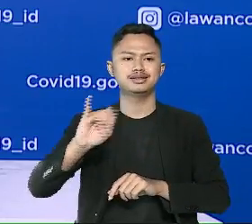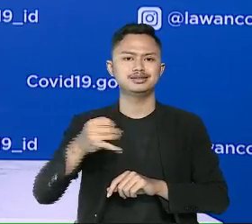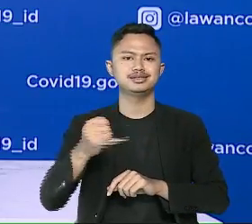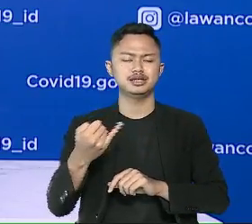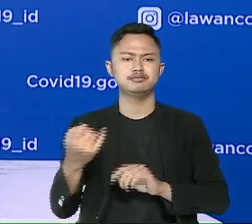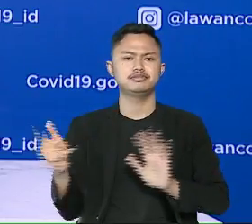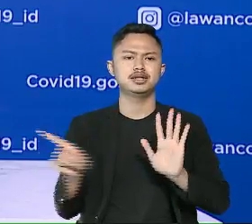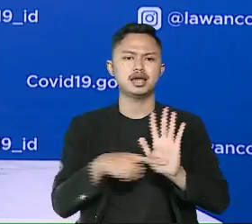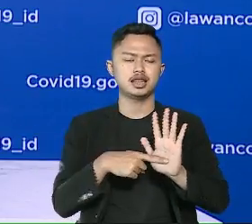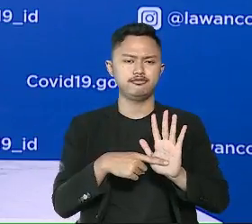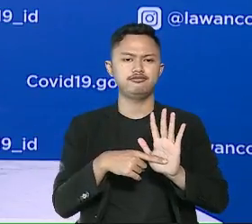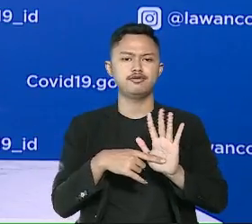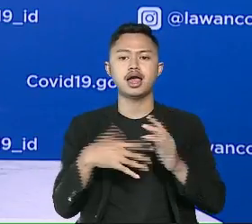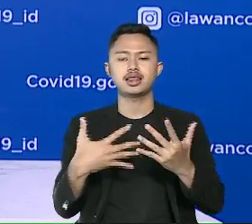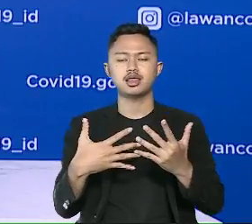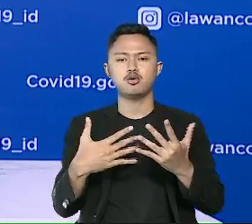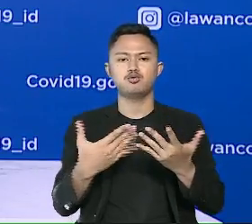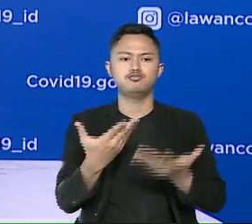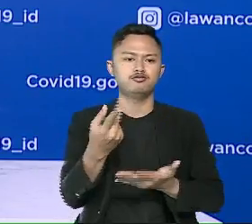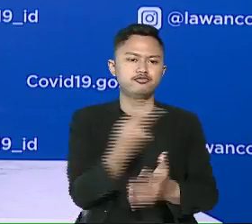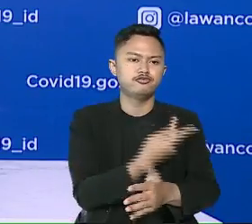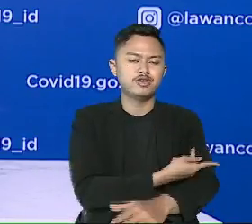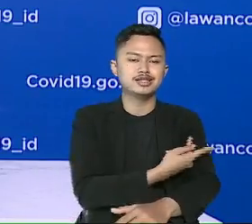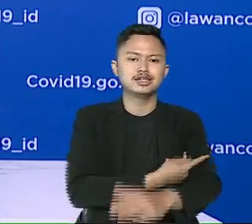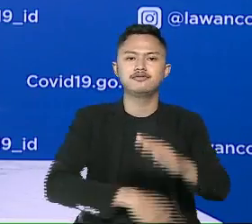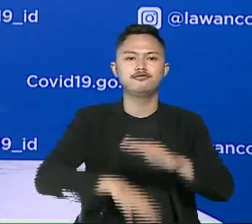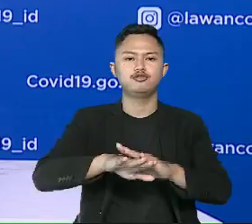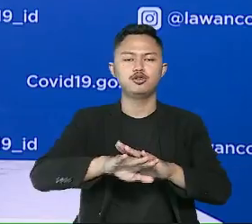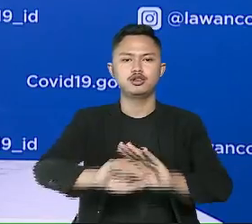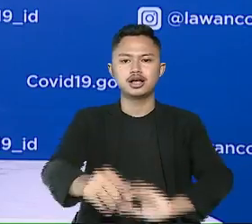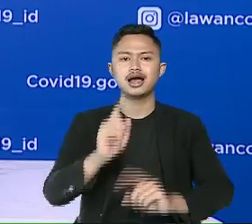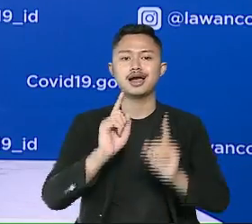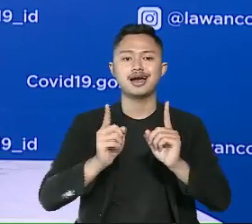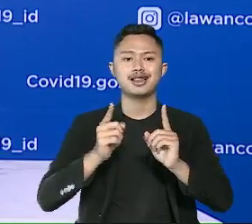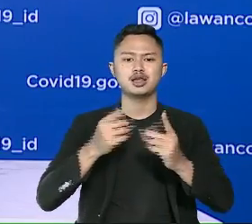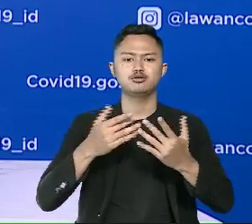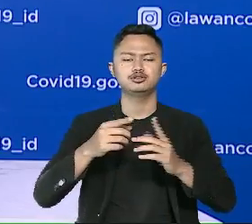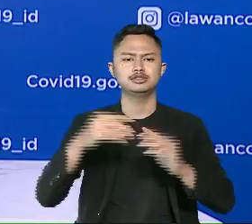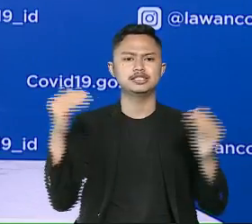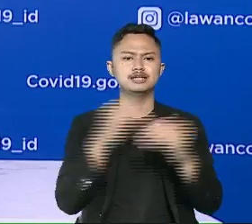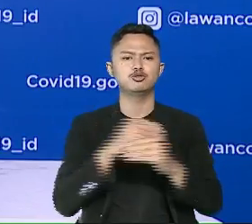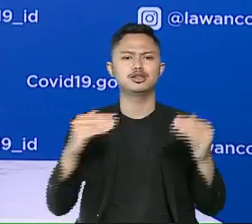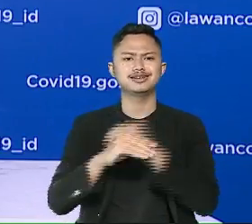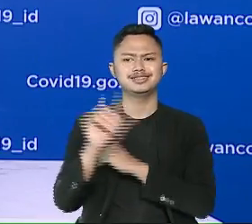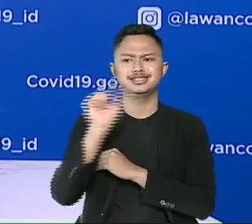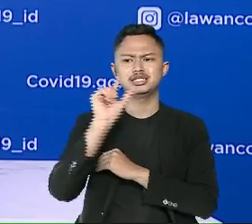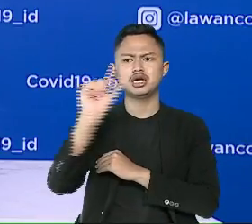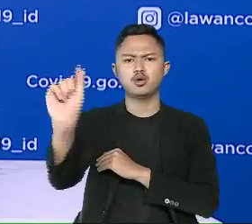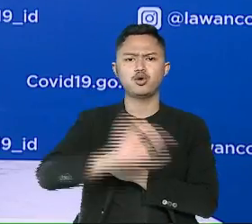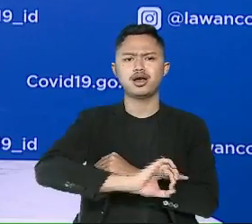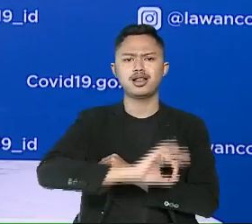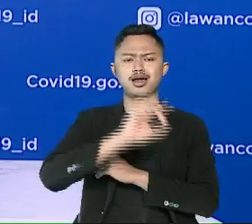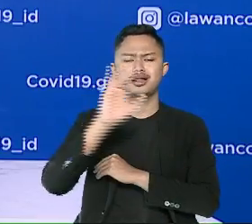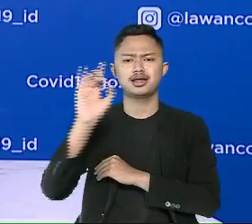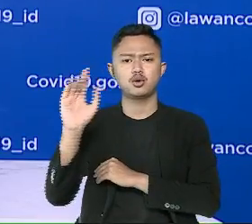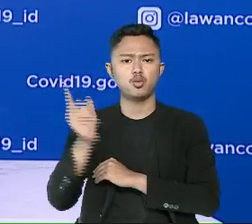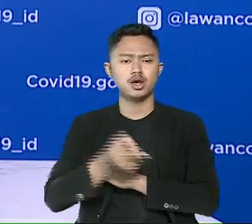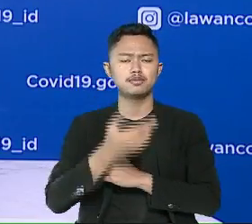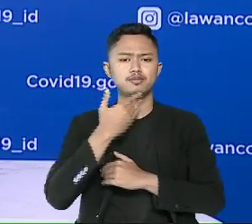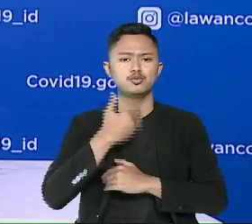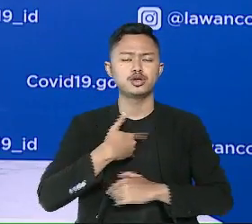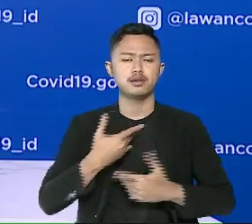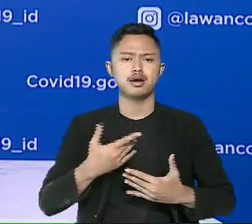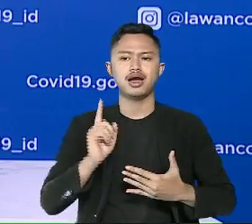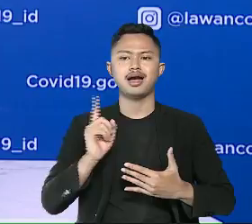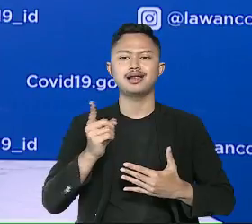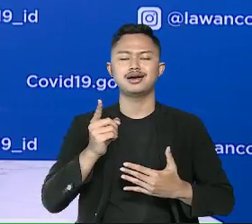bukti vaksin dosis lengkap. Untuk pengguna moda transportasi jarak jauh lainnya, wajib